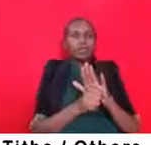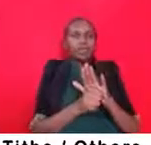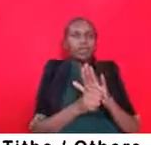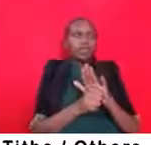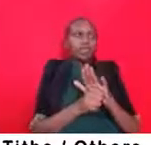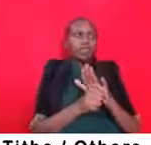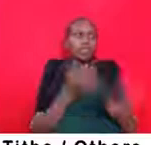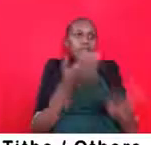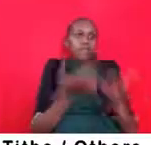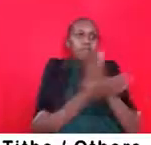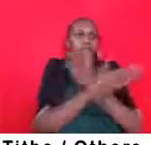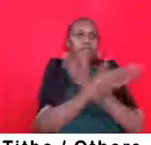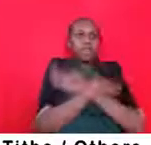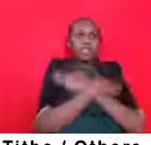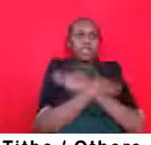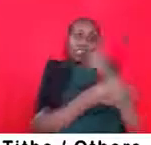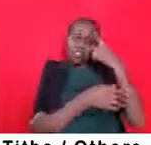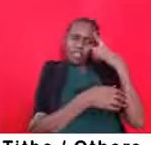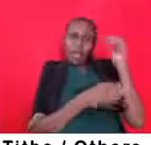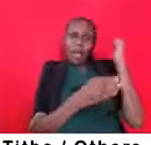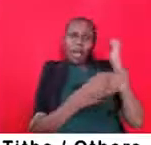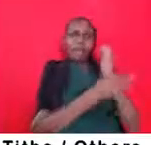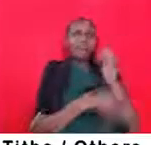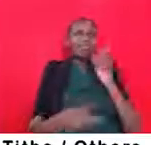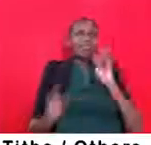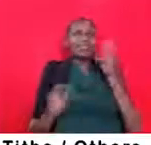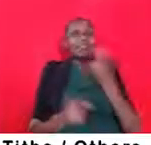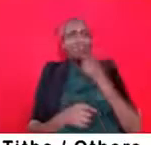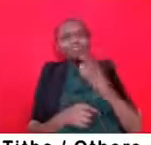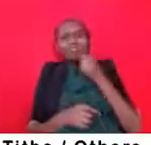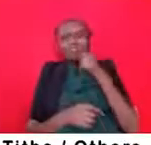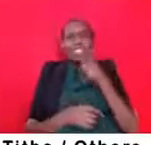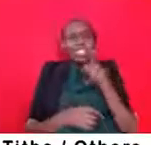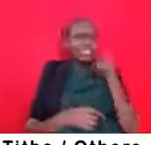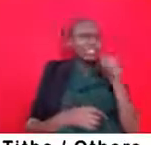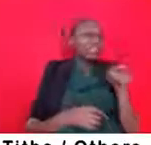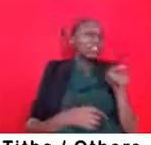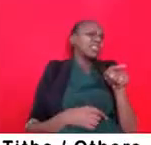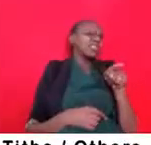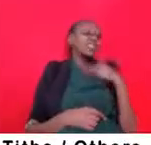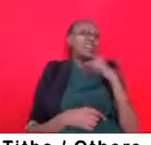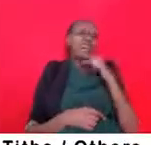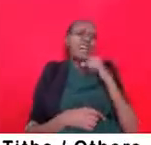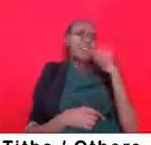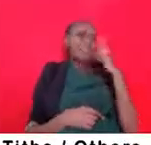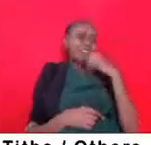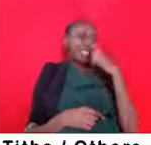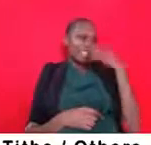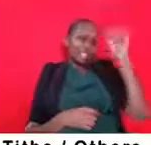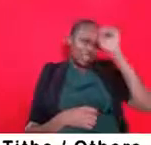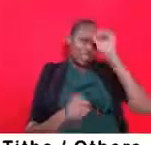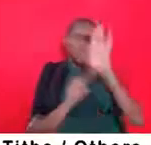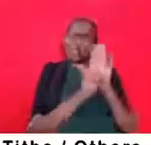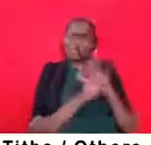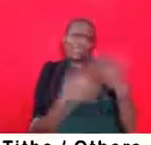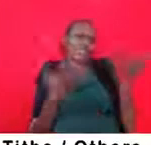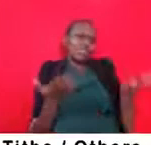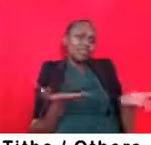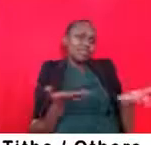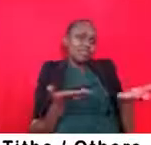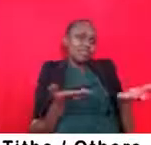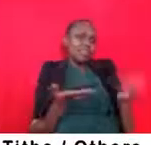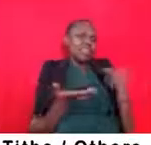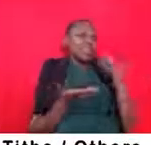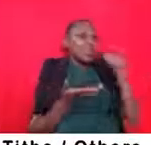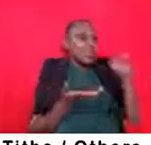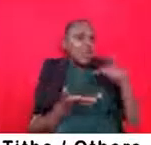labda marafiki wa Abraham walikuwa wanamchekelea wanasema, lakini wewe Abraham wewe unakuanga na ufala sana. Abraham